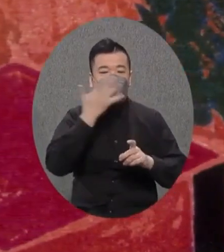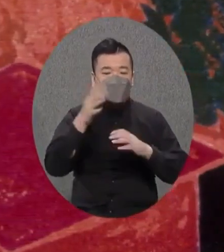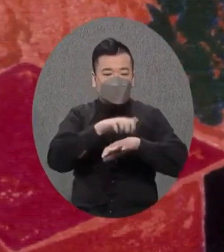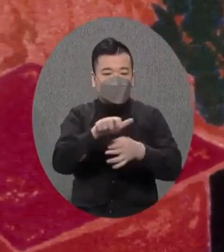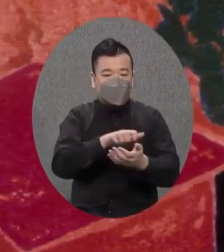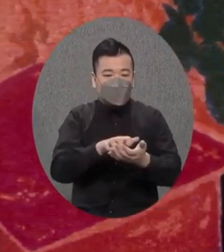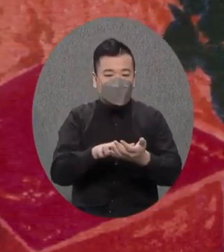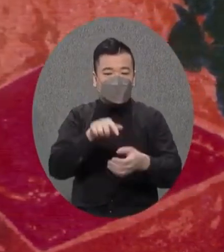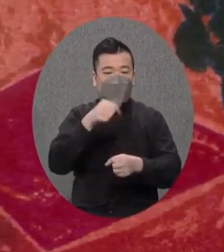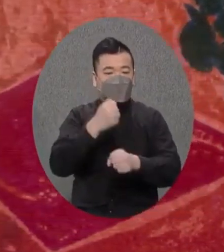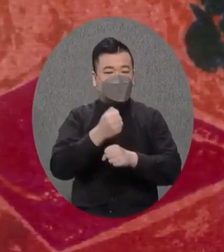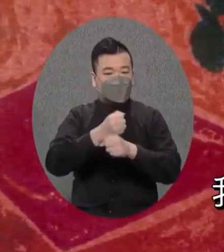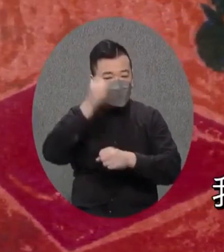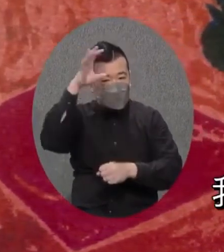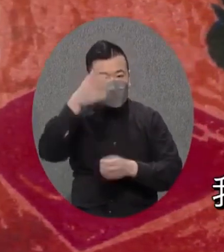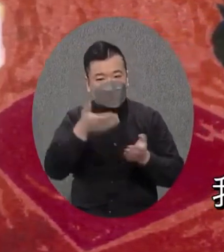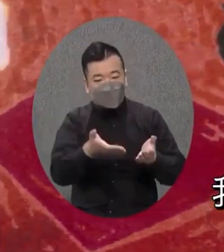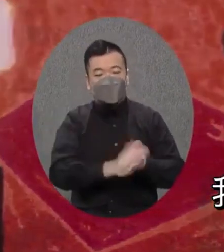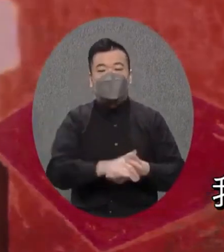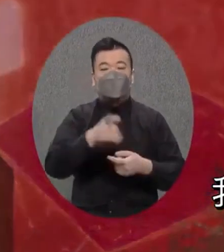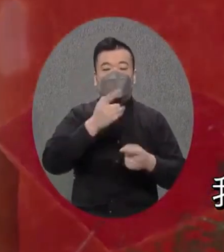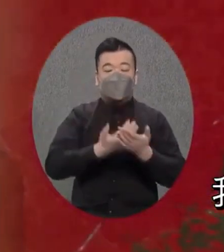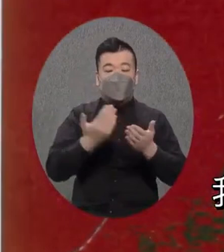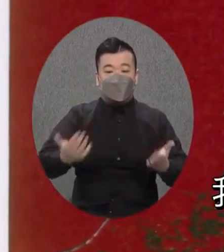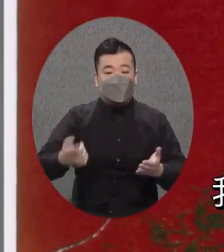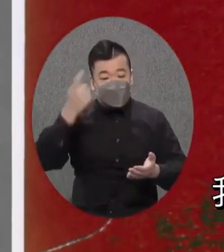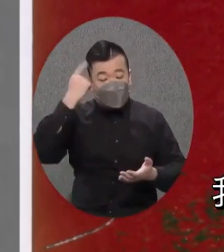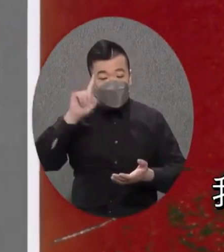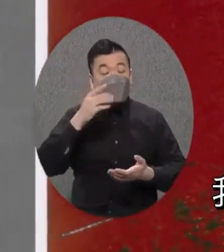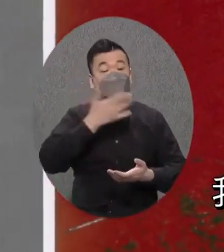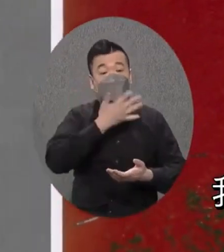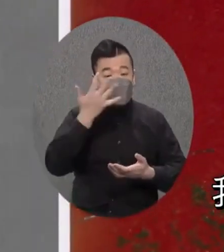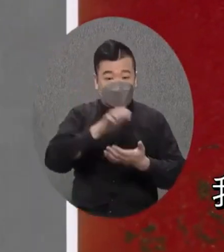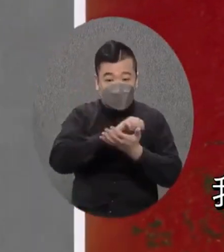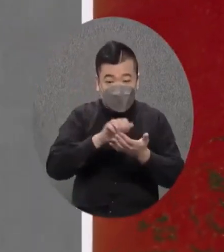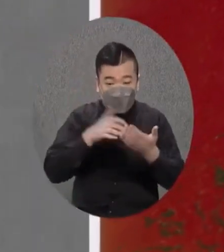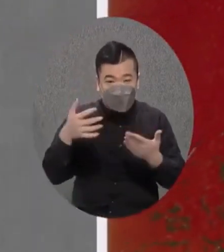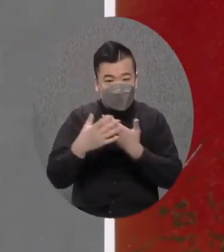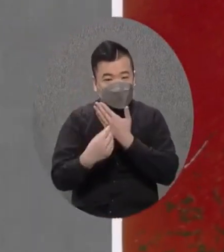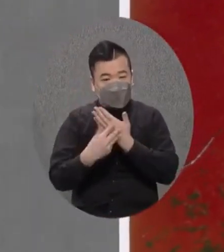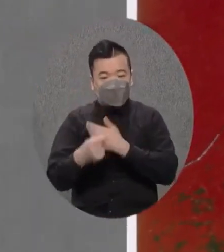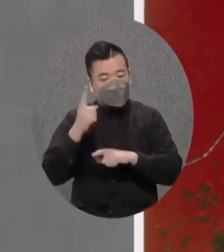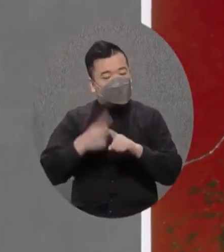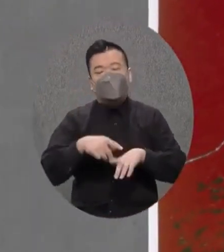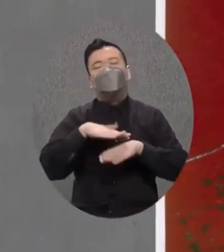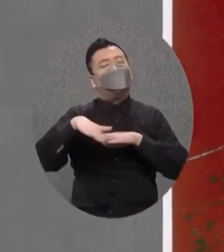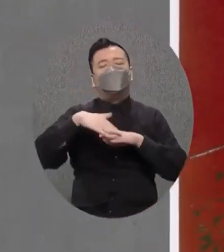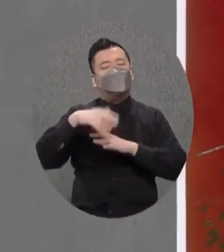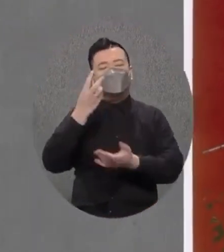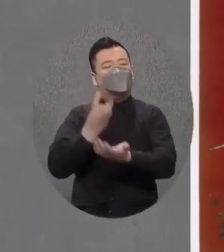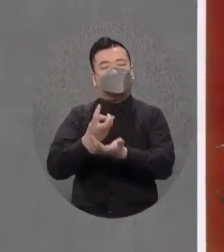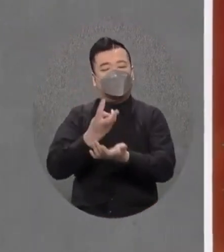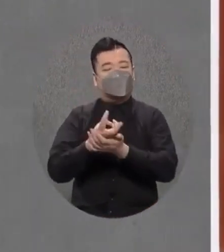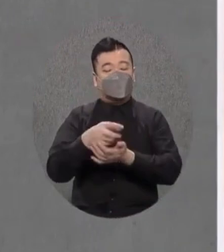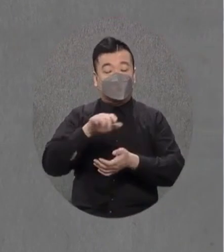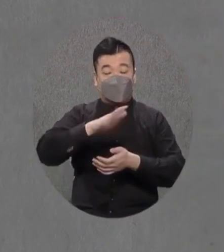作。今日我哋會知道就係話彩色打印、彩色影印係一件好普通嘅事嚟嘅。咁但